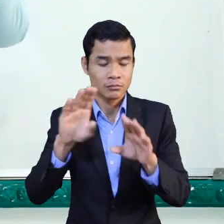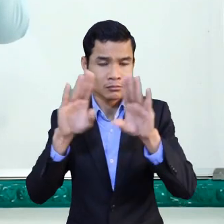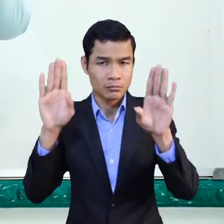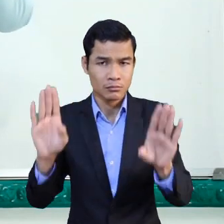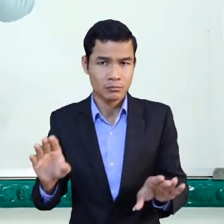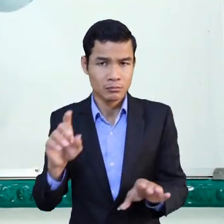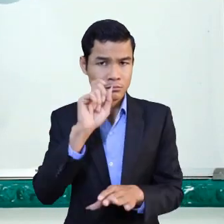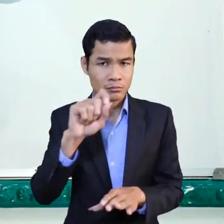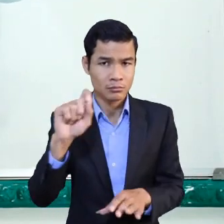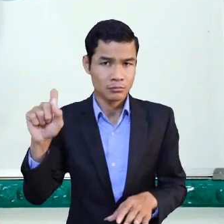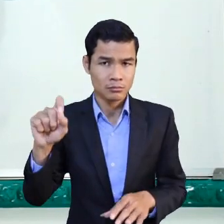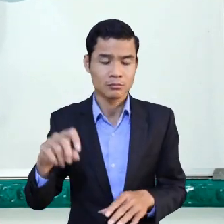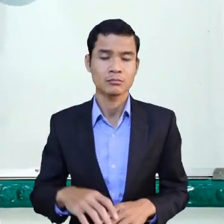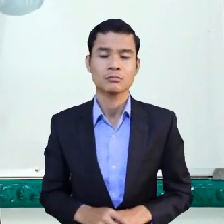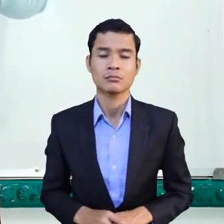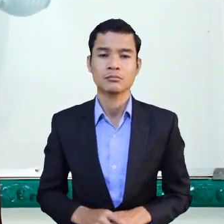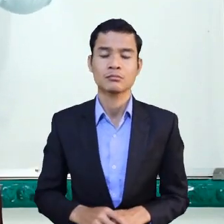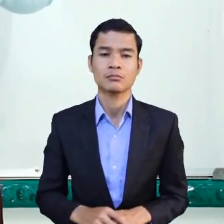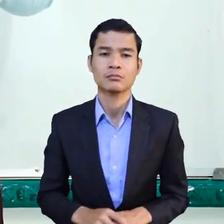ន